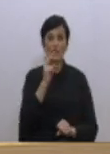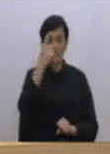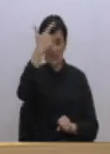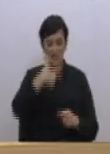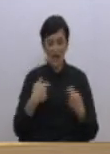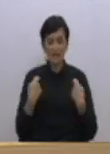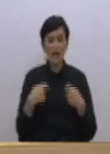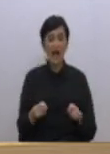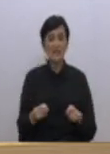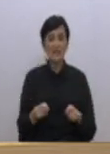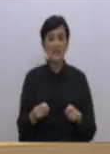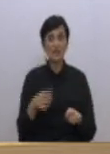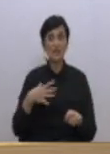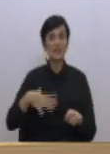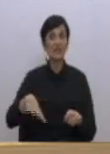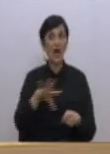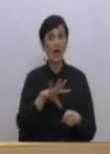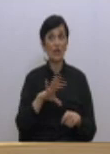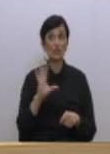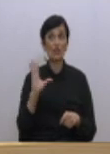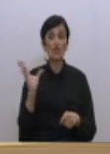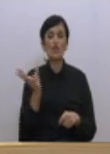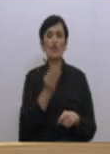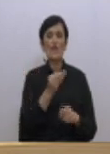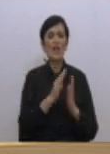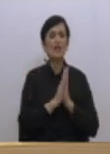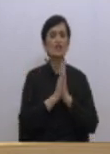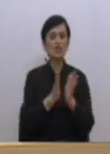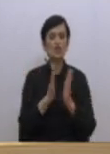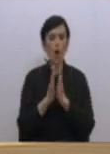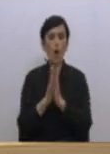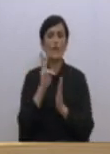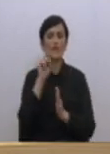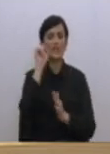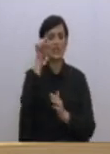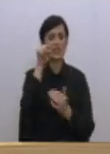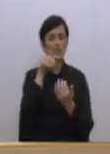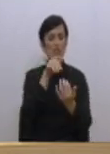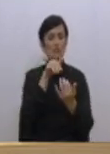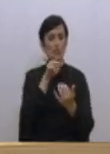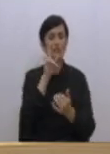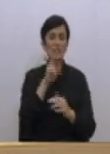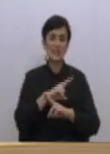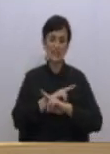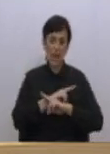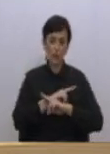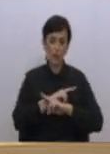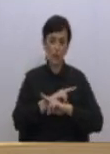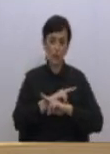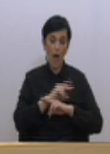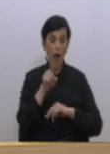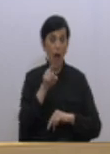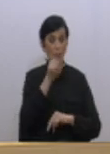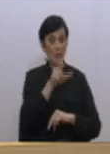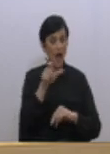tauigacira. Sakartvelostvis și ყველა da, ყველას რო შეურაცხყოფა მიაყენა, vins იბრძოდა, vins დაიღუპა, am halt